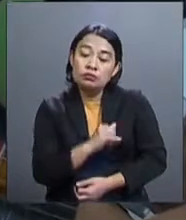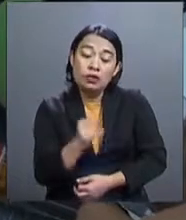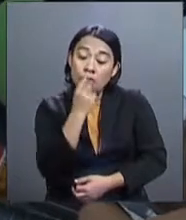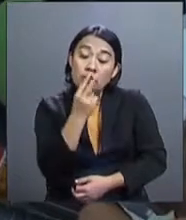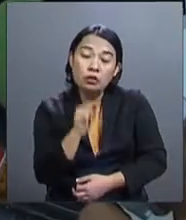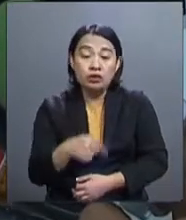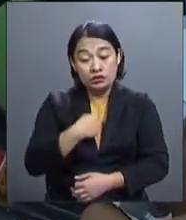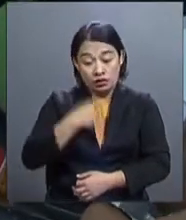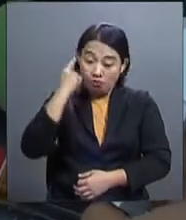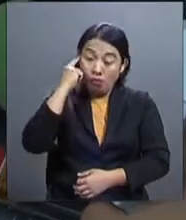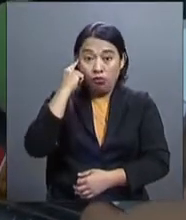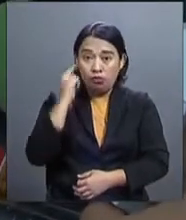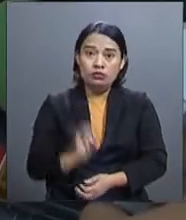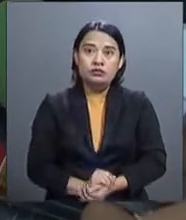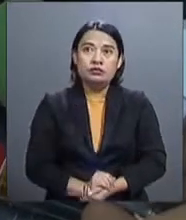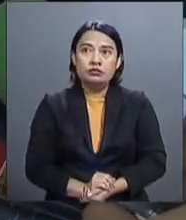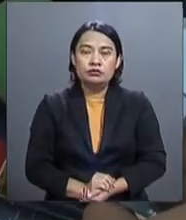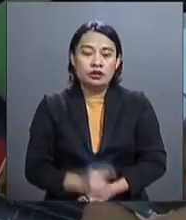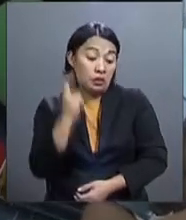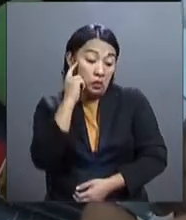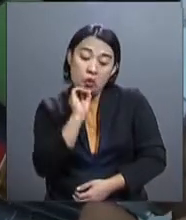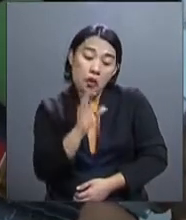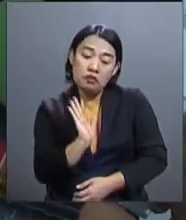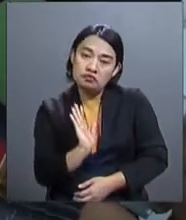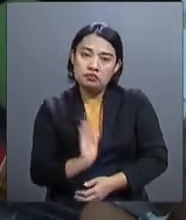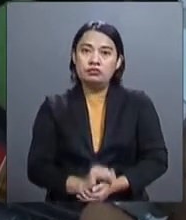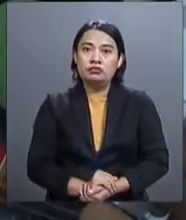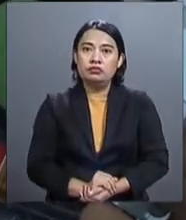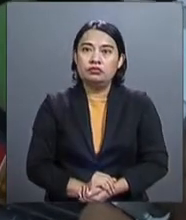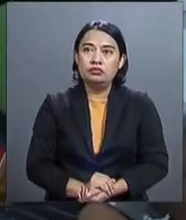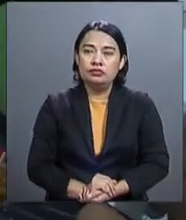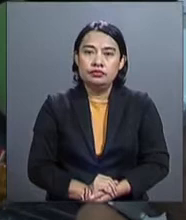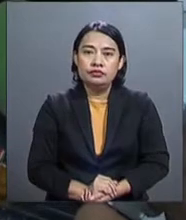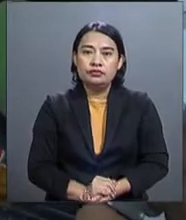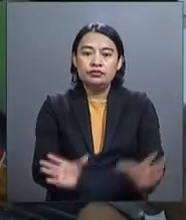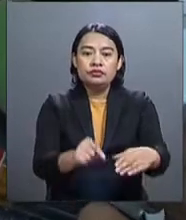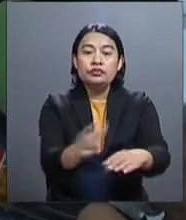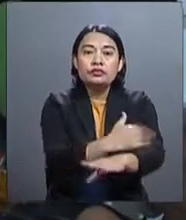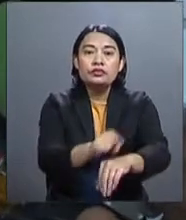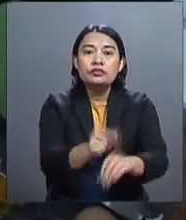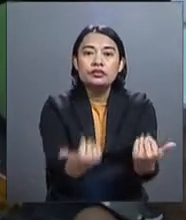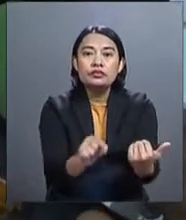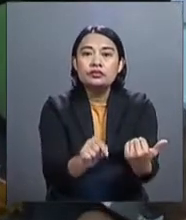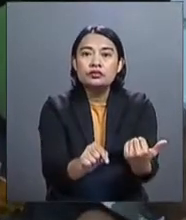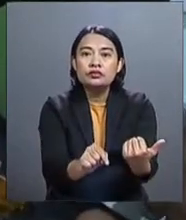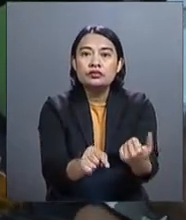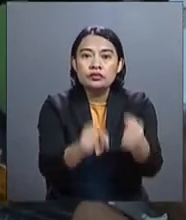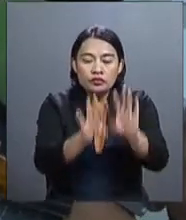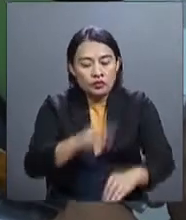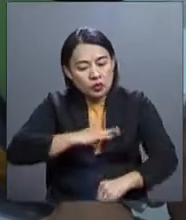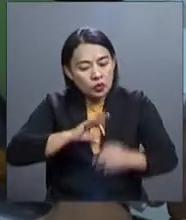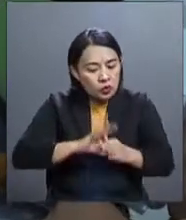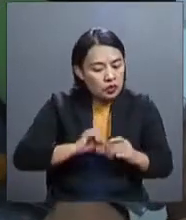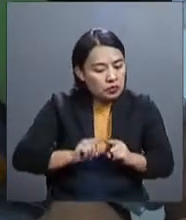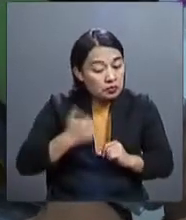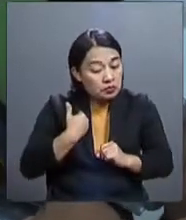งดูก็รู้ก็ไม่บอก แสดงว่าการเคลื่อนไหวของกลุ่มการเมืองตอนนี้เนี่ยยังไม่มีอะไรที่เป็นข้อวิตกก ัง